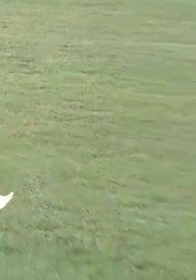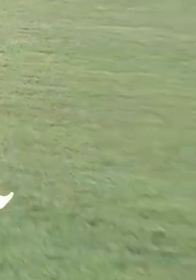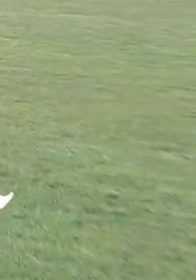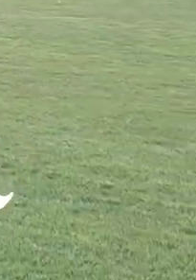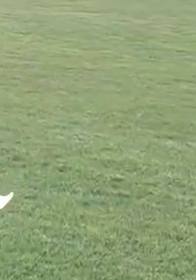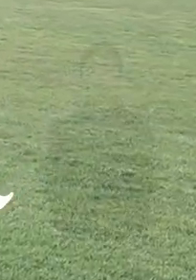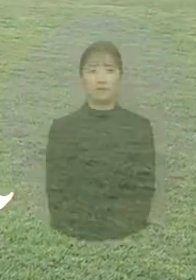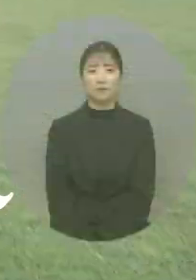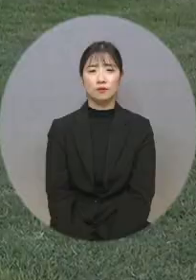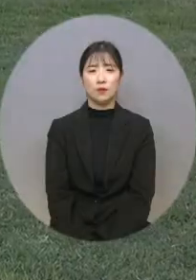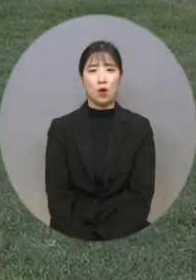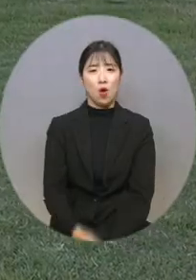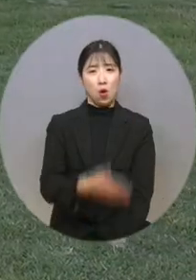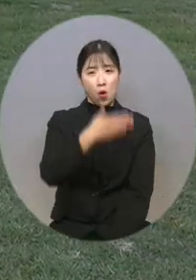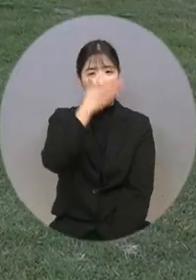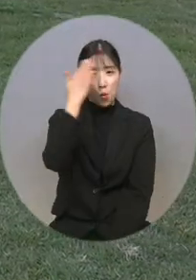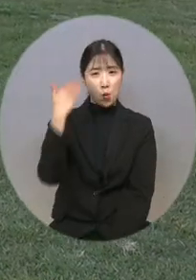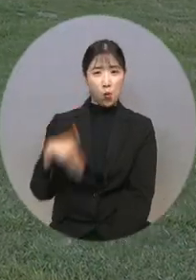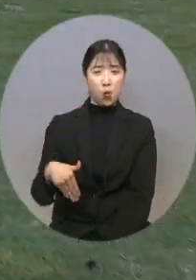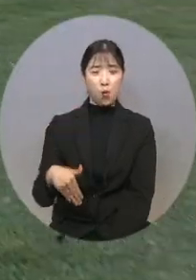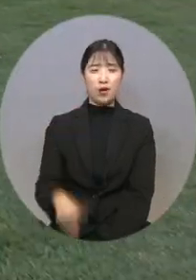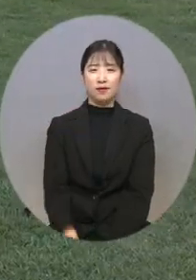아우, 다행이다.